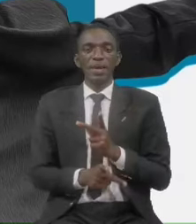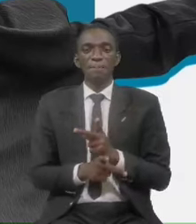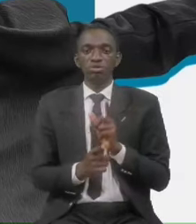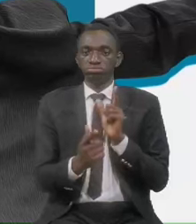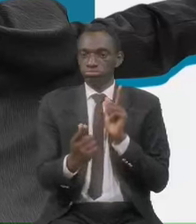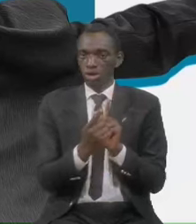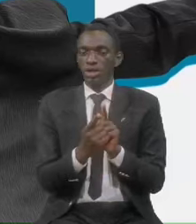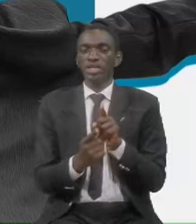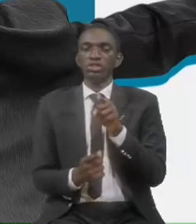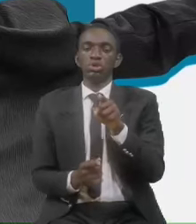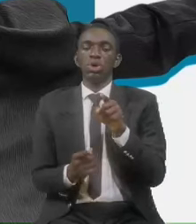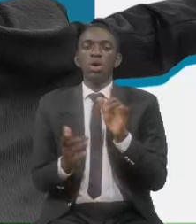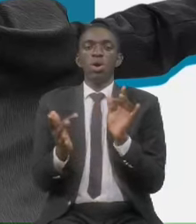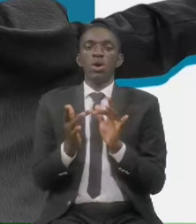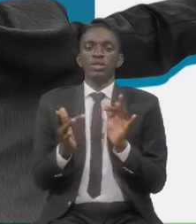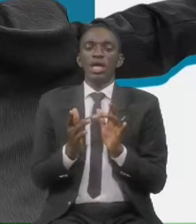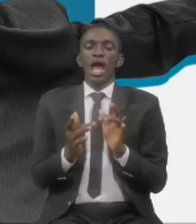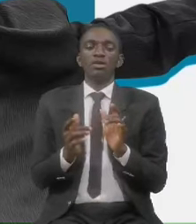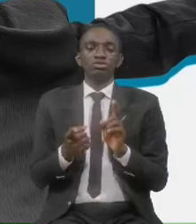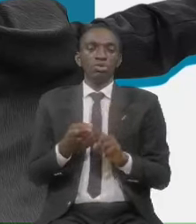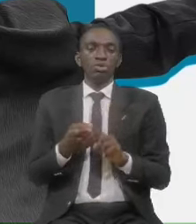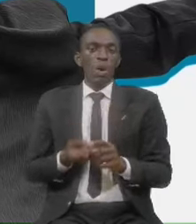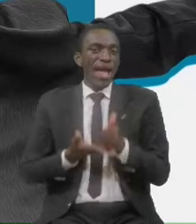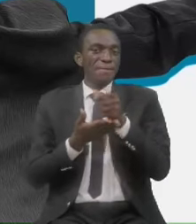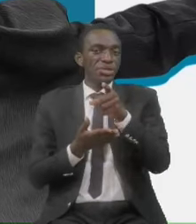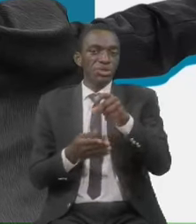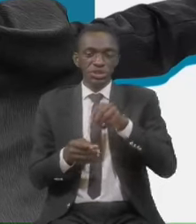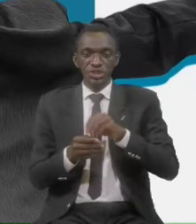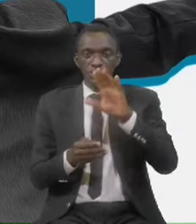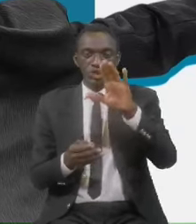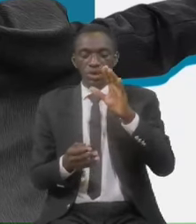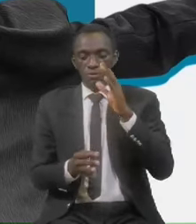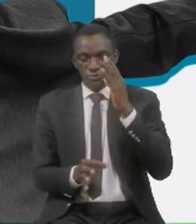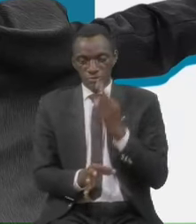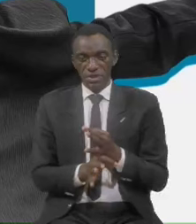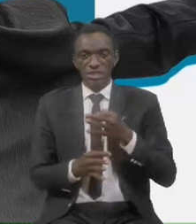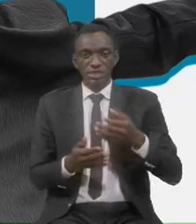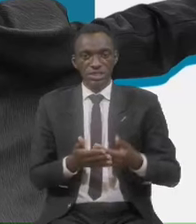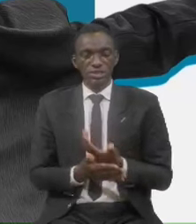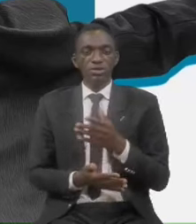Afin de garder le contact avec vous.